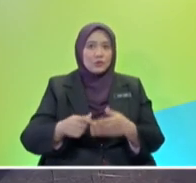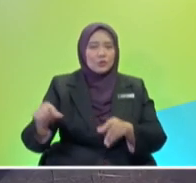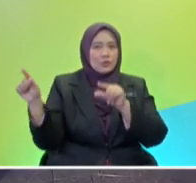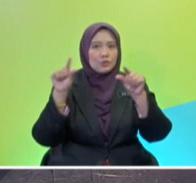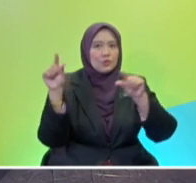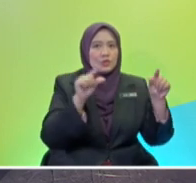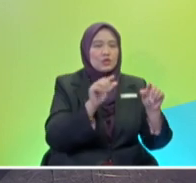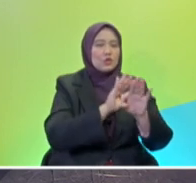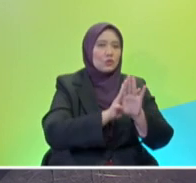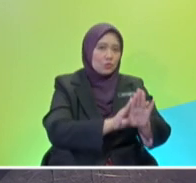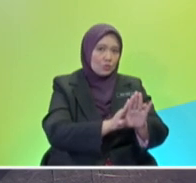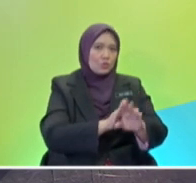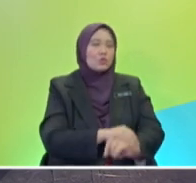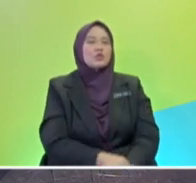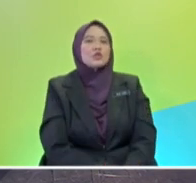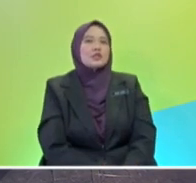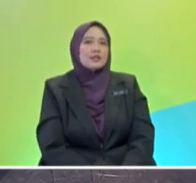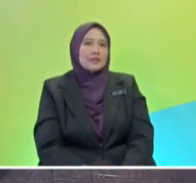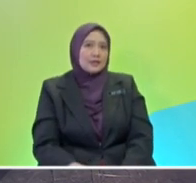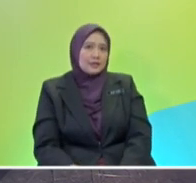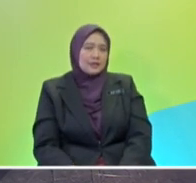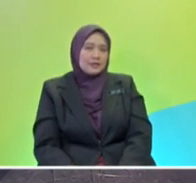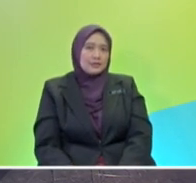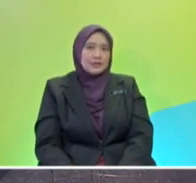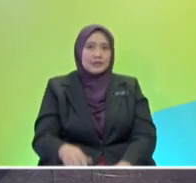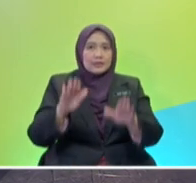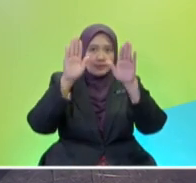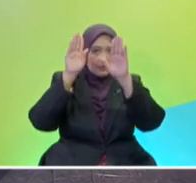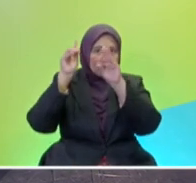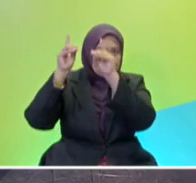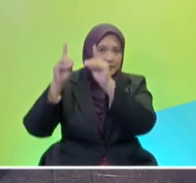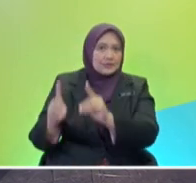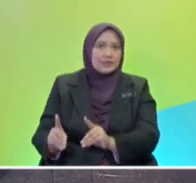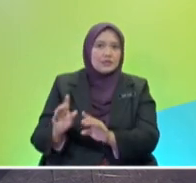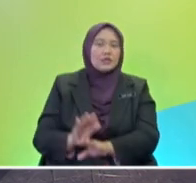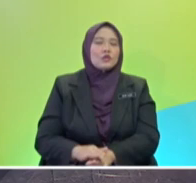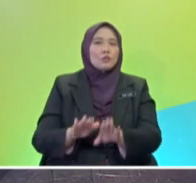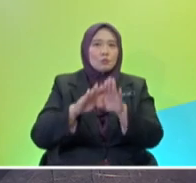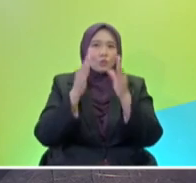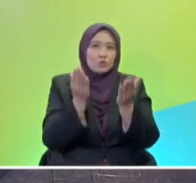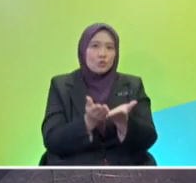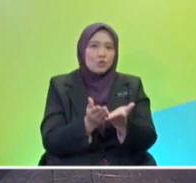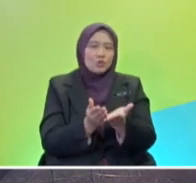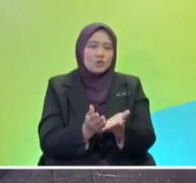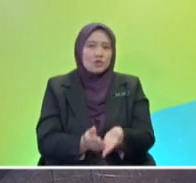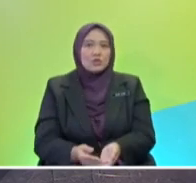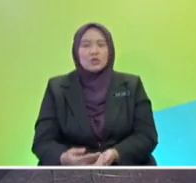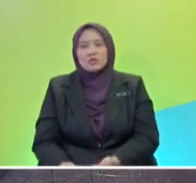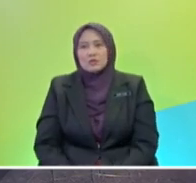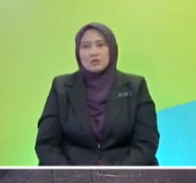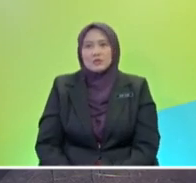dimana berlaku pengembangan yang mana ia menolak kembali dinding bola dan ia kembali menjadi seperti